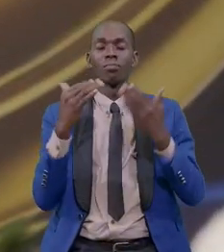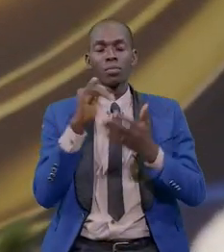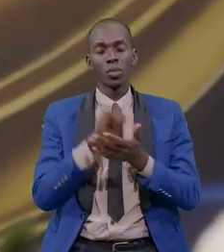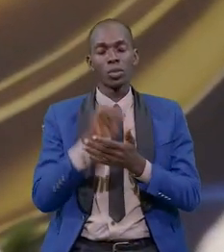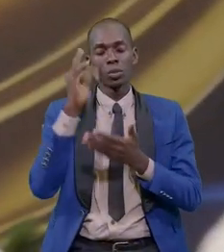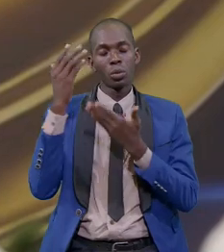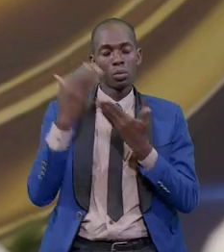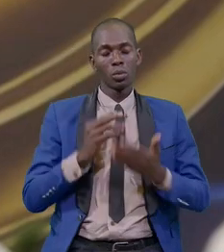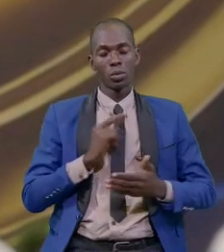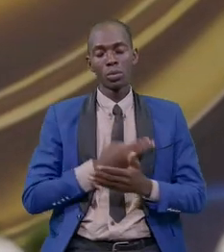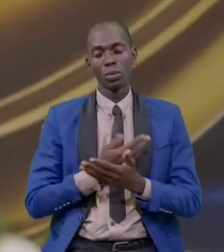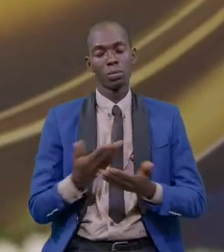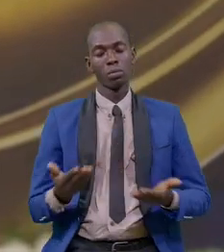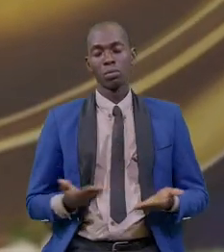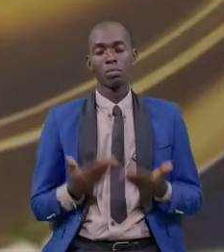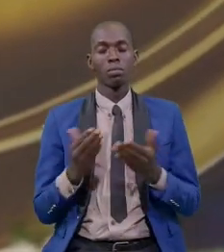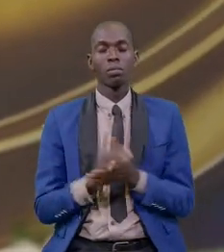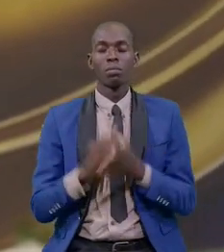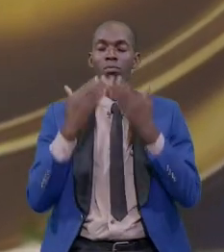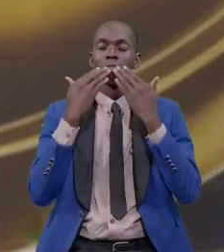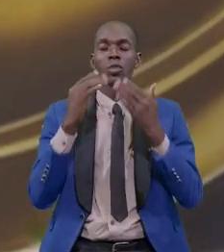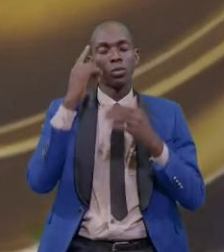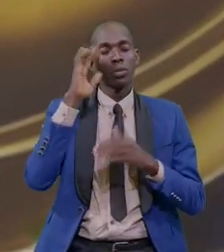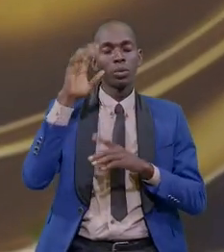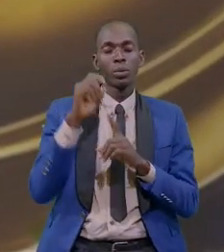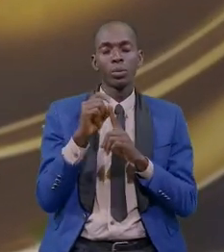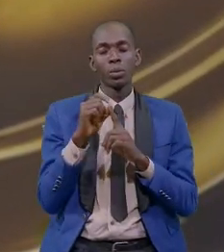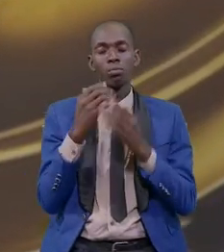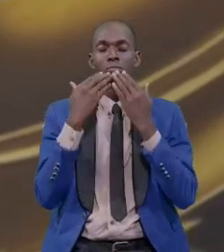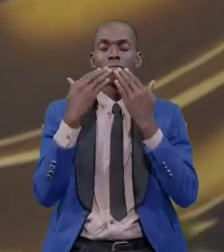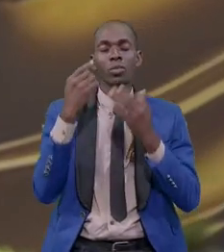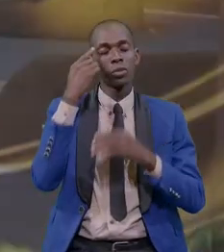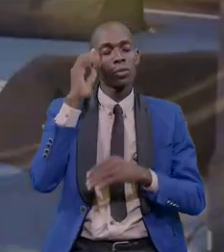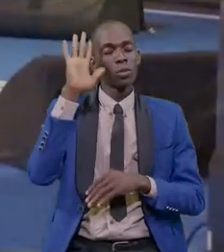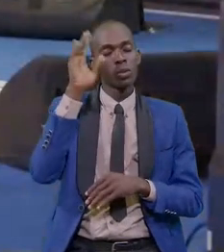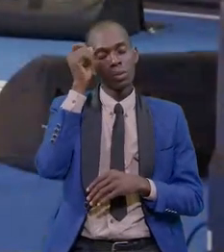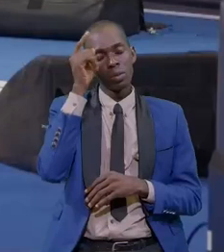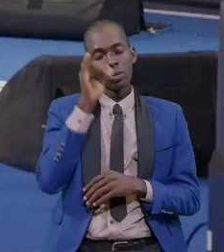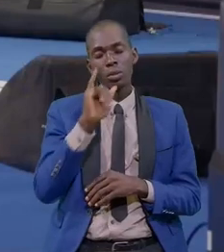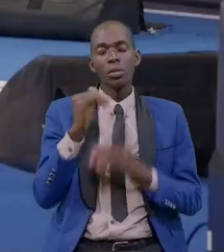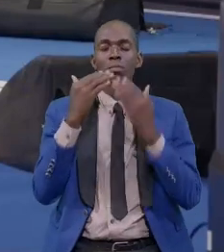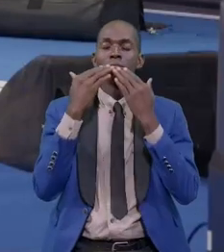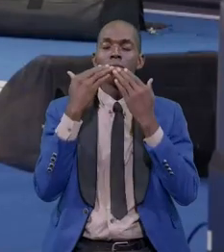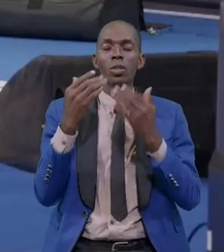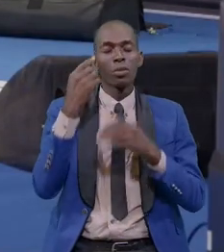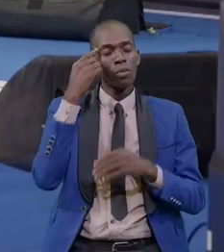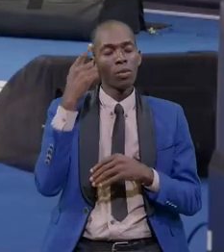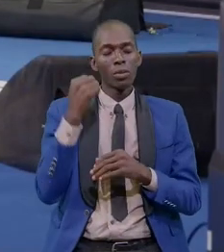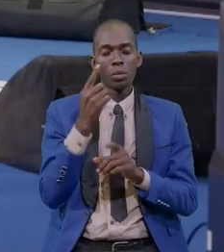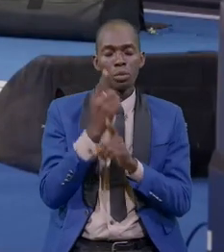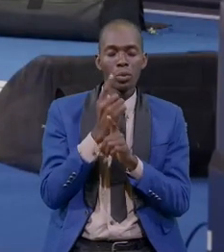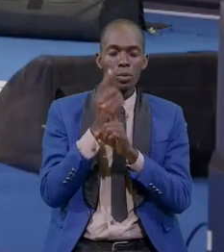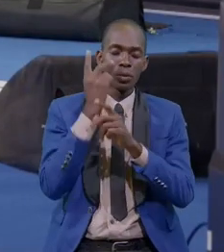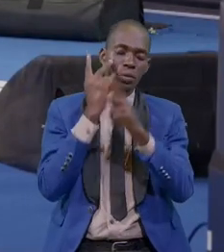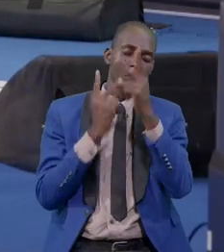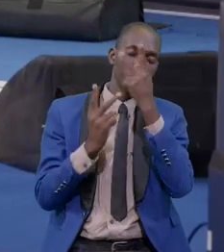ici. Merci pour ta parole. Merci pour la compréhension. Merci pour la vision